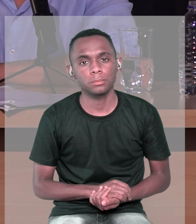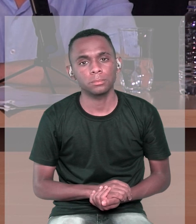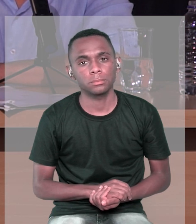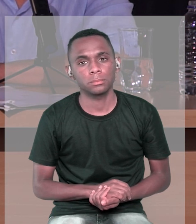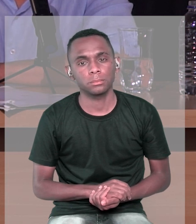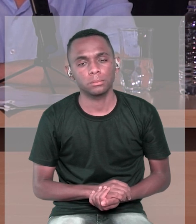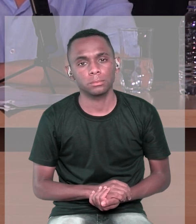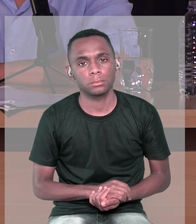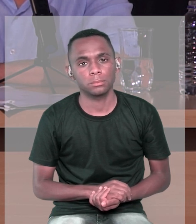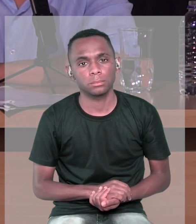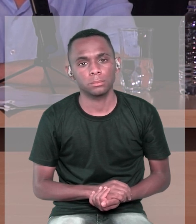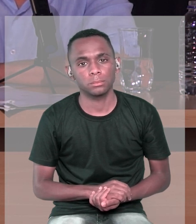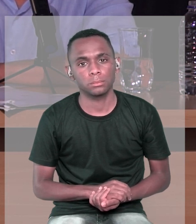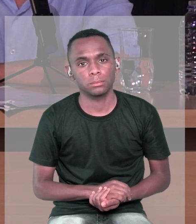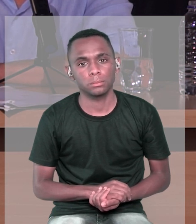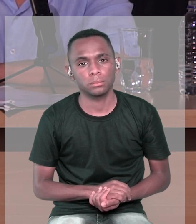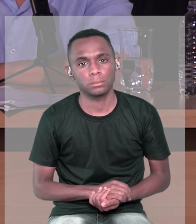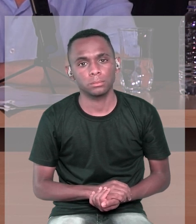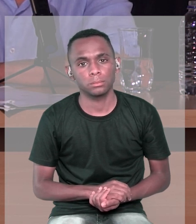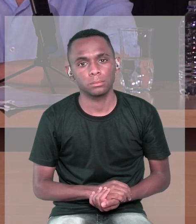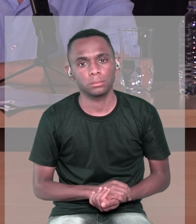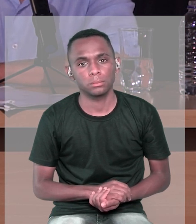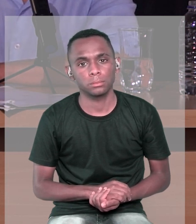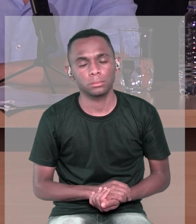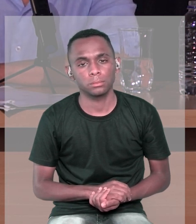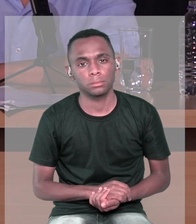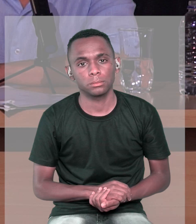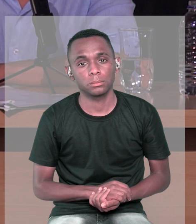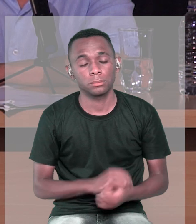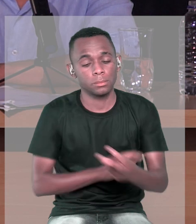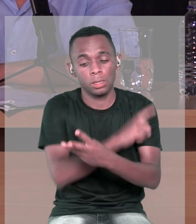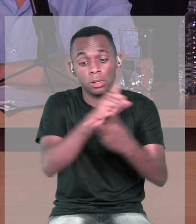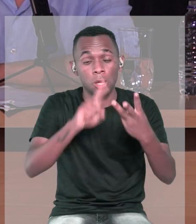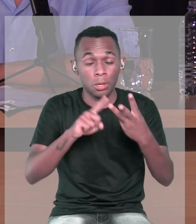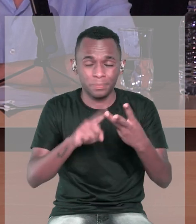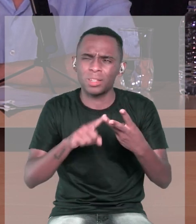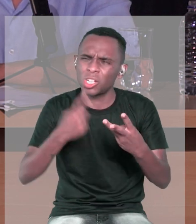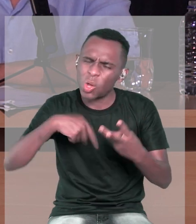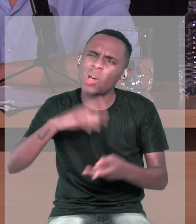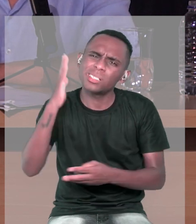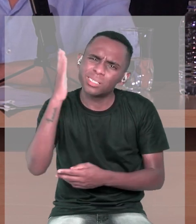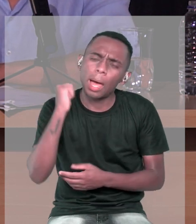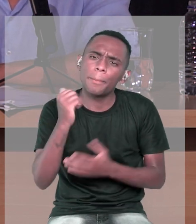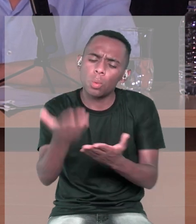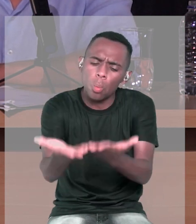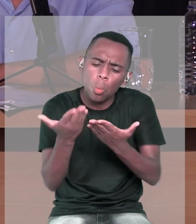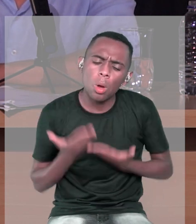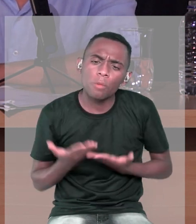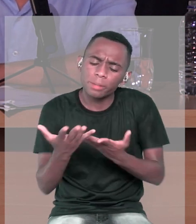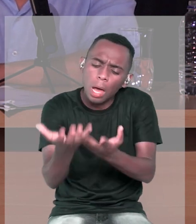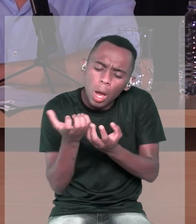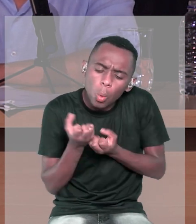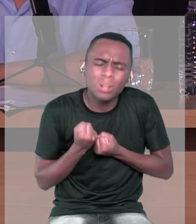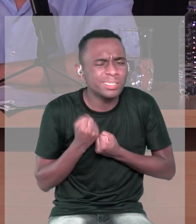qu'accueillir? Peut-être que nous ne savons qu'assimiler. E a terceira pergunta, a gente ainda sabe o que é acolher, talvez a gente